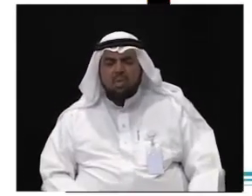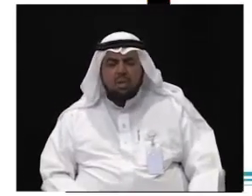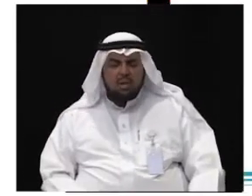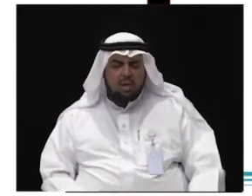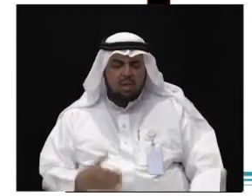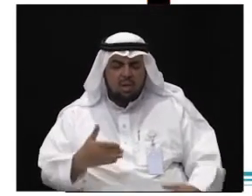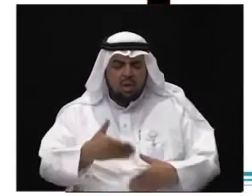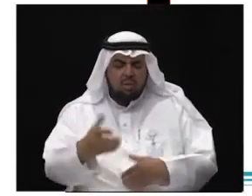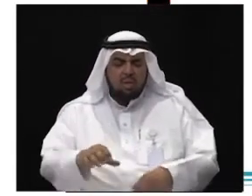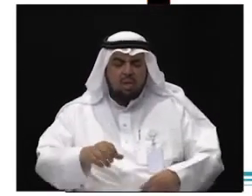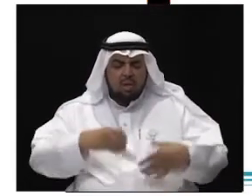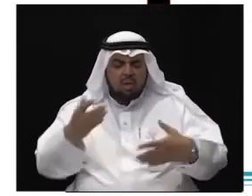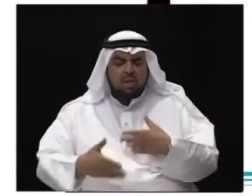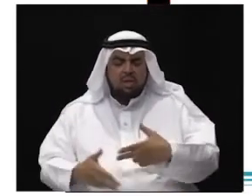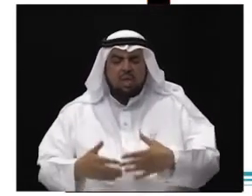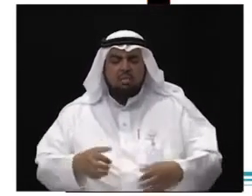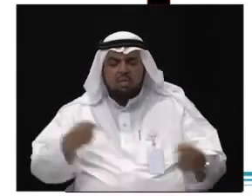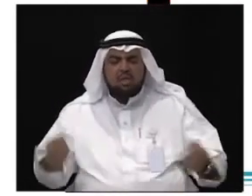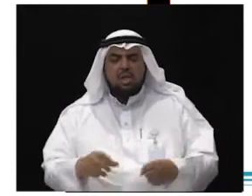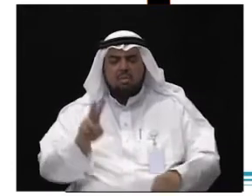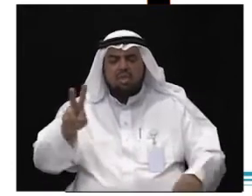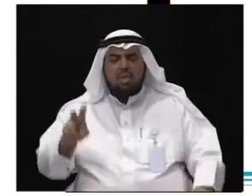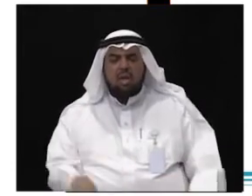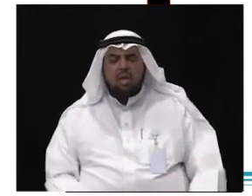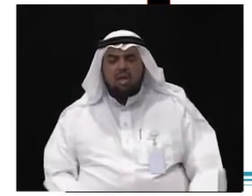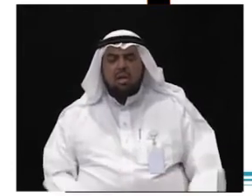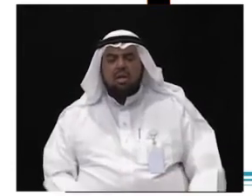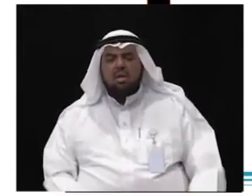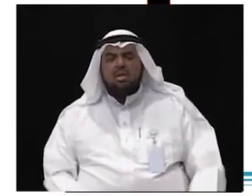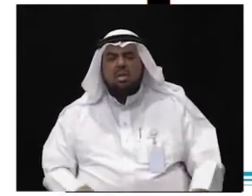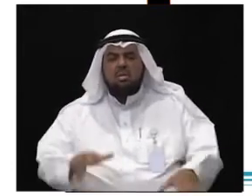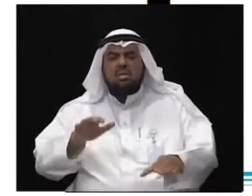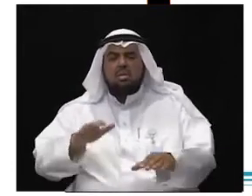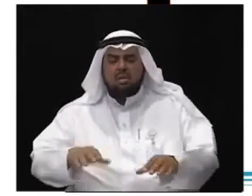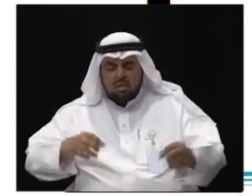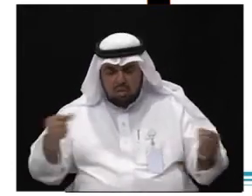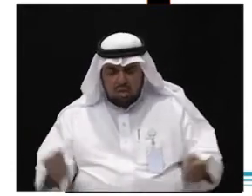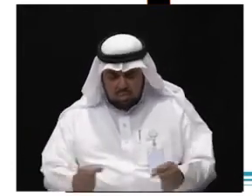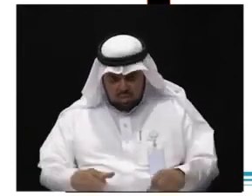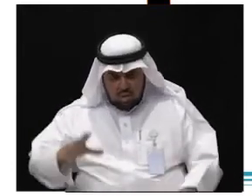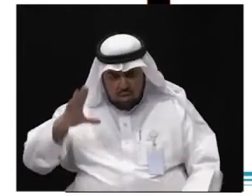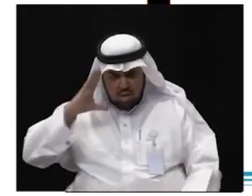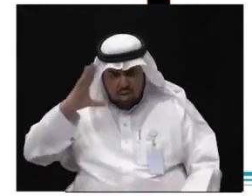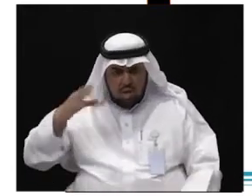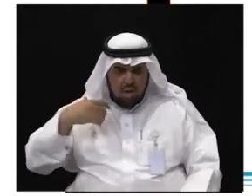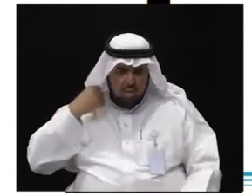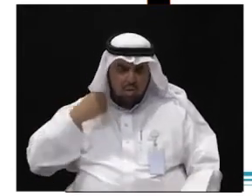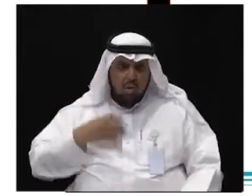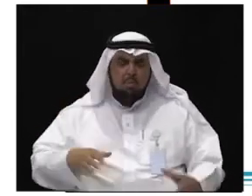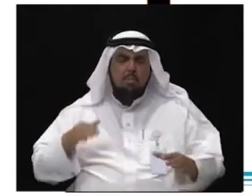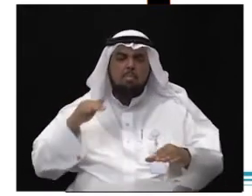انتقلت نورة إلى التدريب الثاني، تطبيق السلام عليكم، وهو مدخل إلى البرمجة.